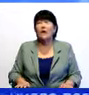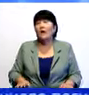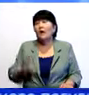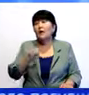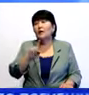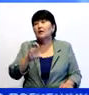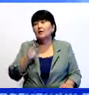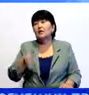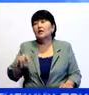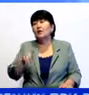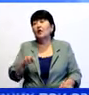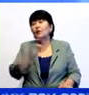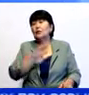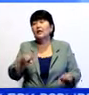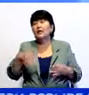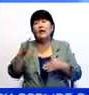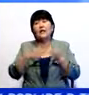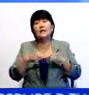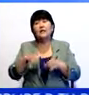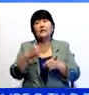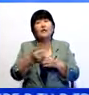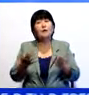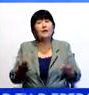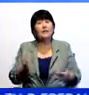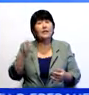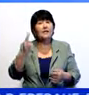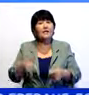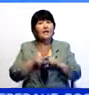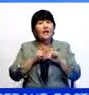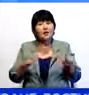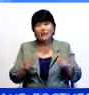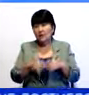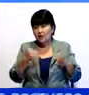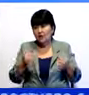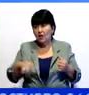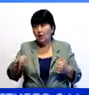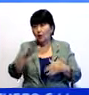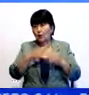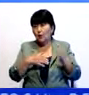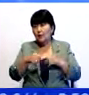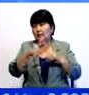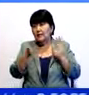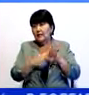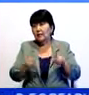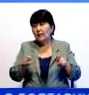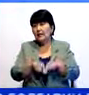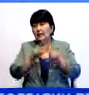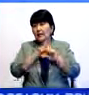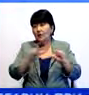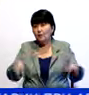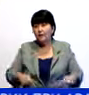В Казалинском районе приоритет отдан строительству самых востребованных социальных объектов. Сейчас в районе строится 17 таких